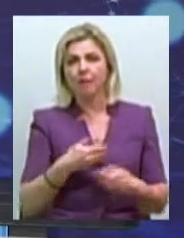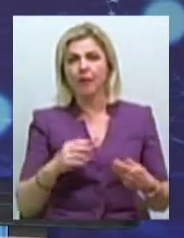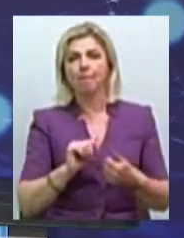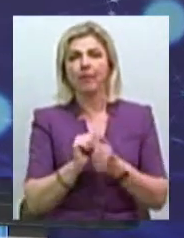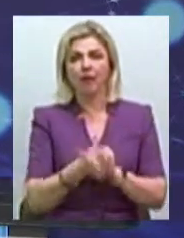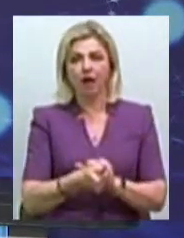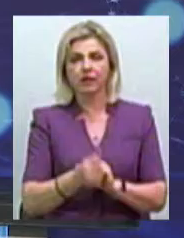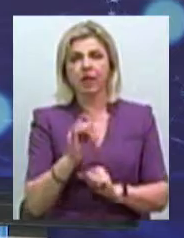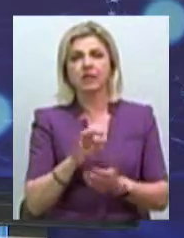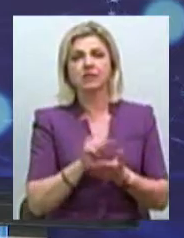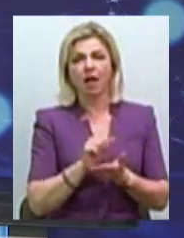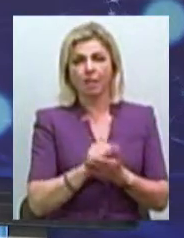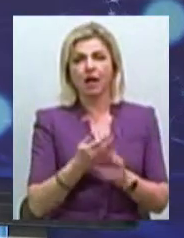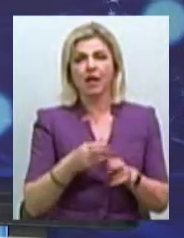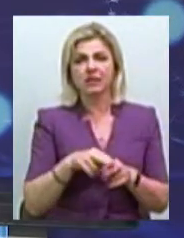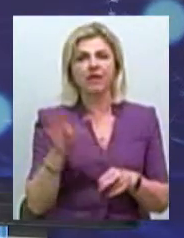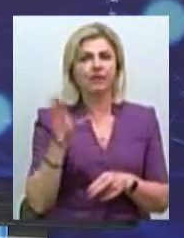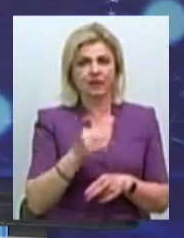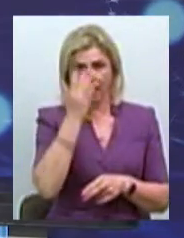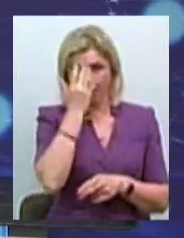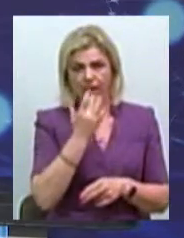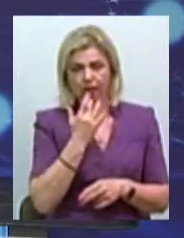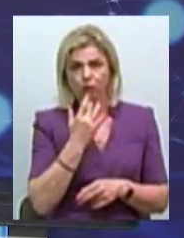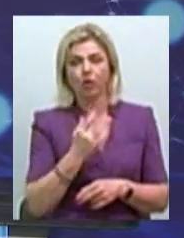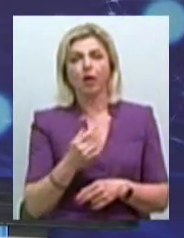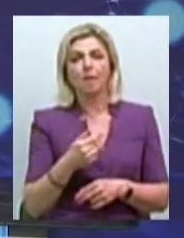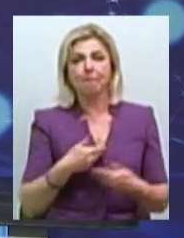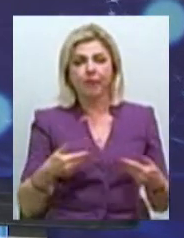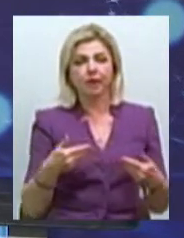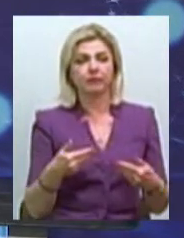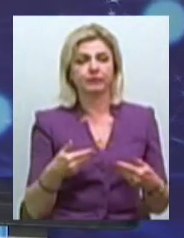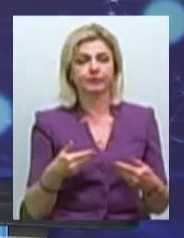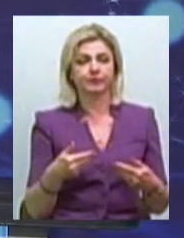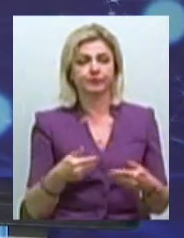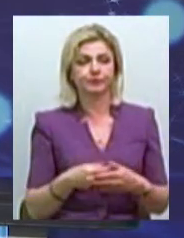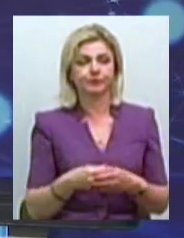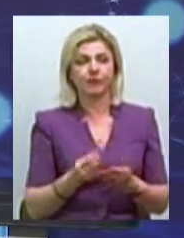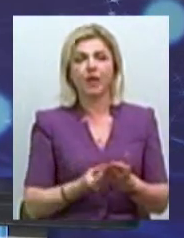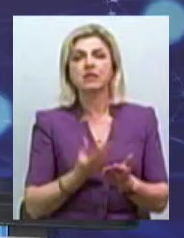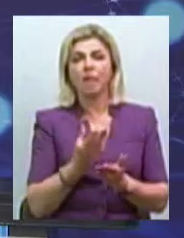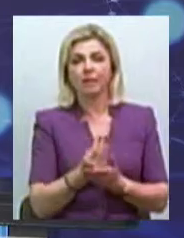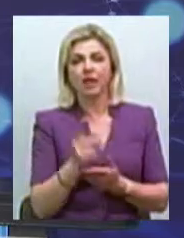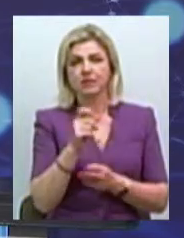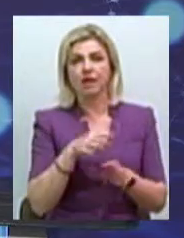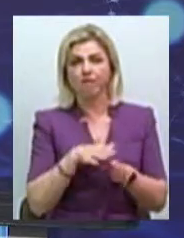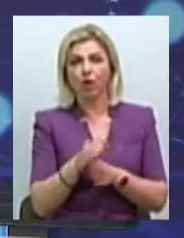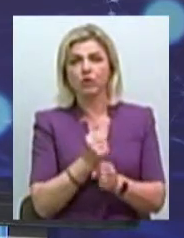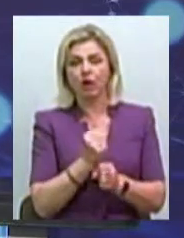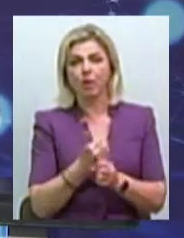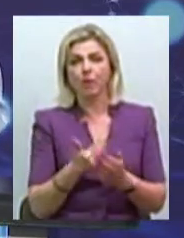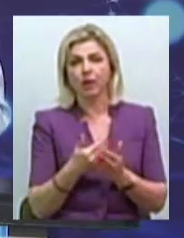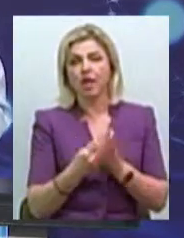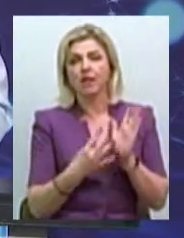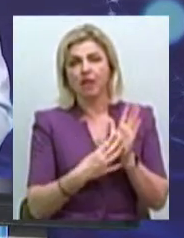і займалися цим все літо, таке інше. Ми заплатили за виконані роботи близько